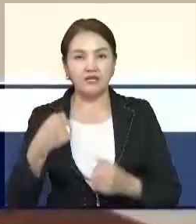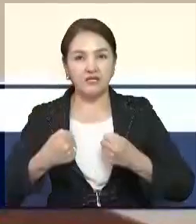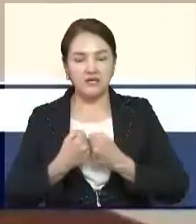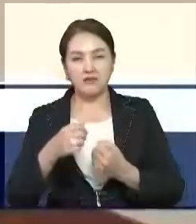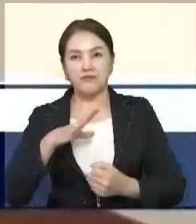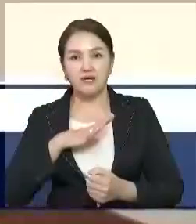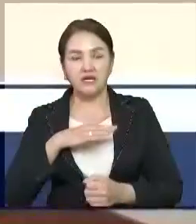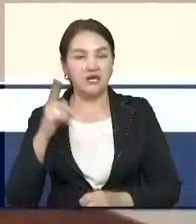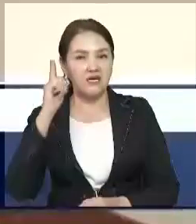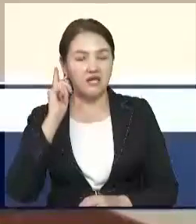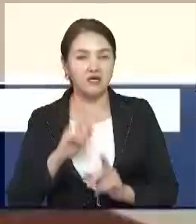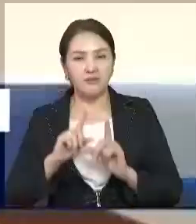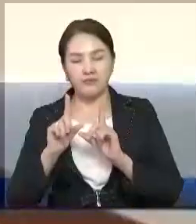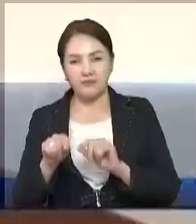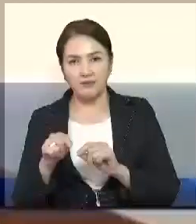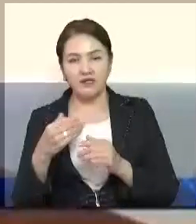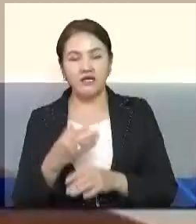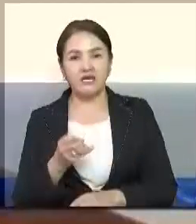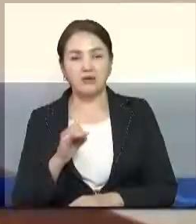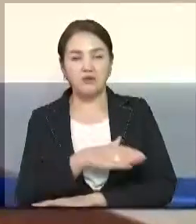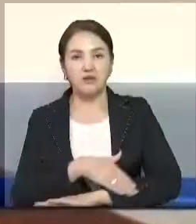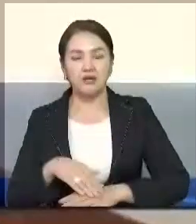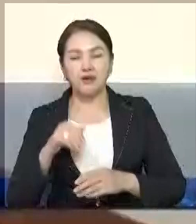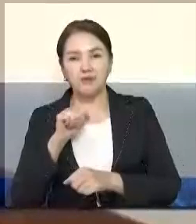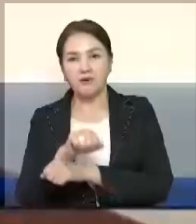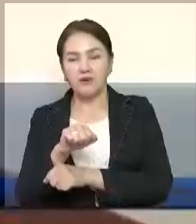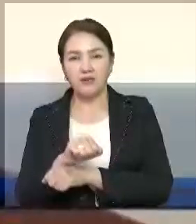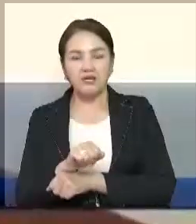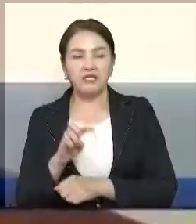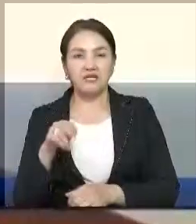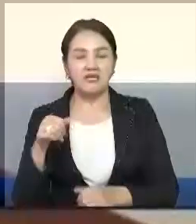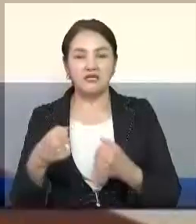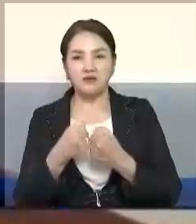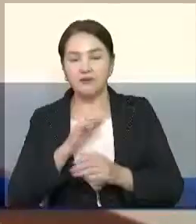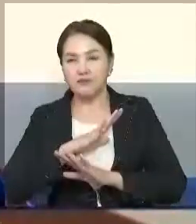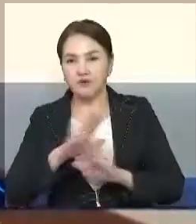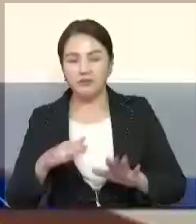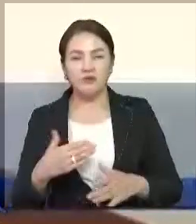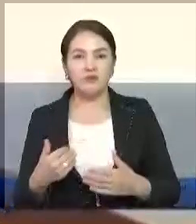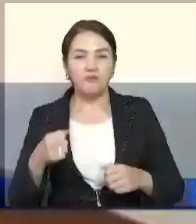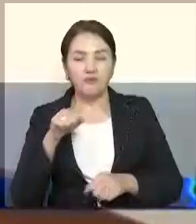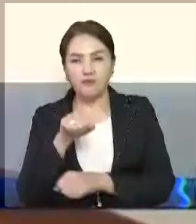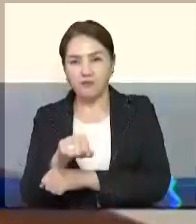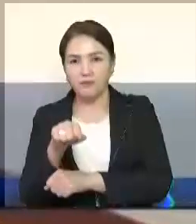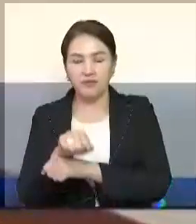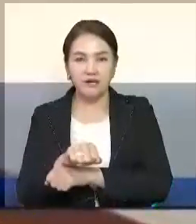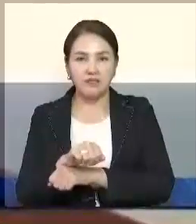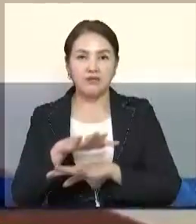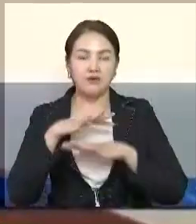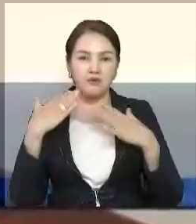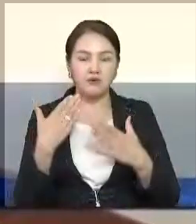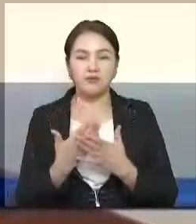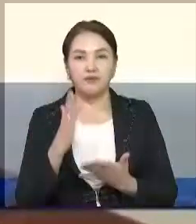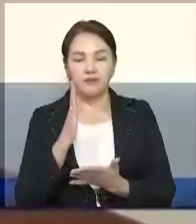қалды ма деп рациямен шығатын едік, анемолы болды, пробка болады. Қазір ДТП болмаса да, уже пробка. Көп предложениеміз